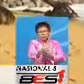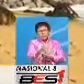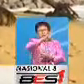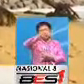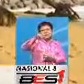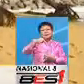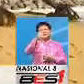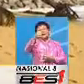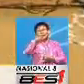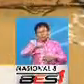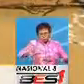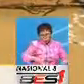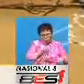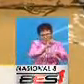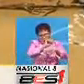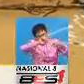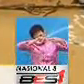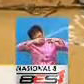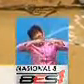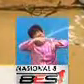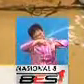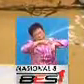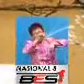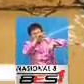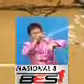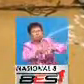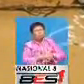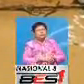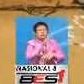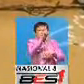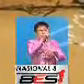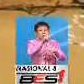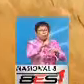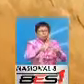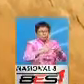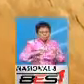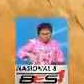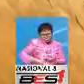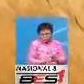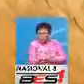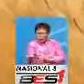dan Saliran melaksana kerja baik pulih dalam masa terdekat. Satu lencongan sementara akan